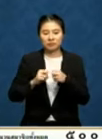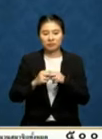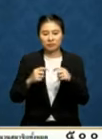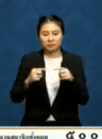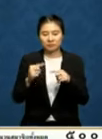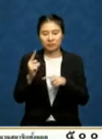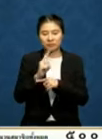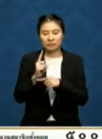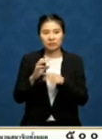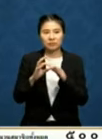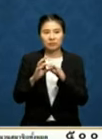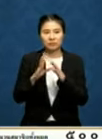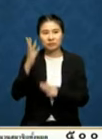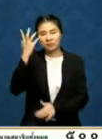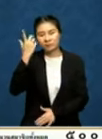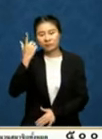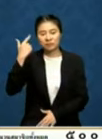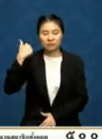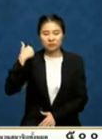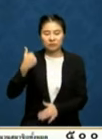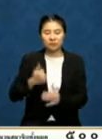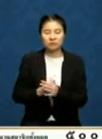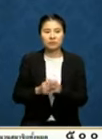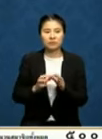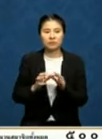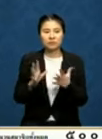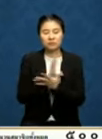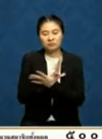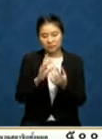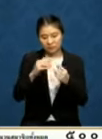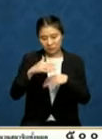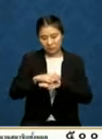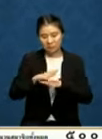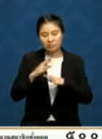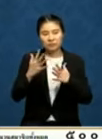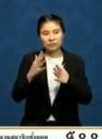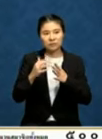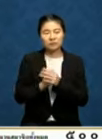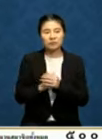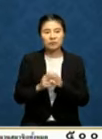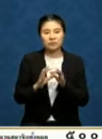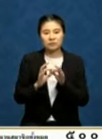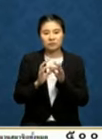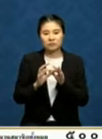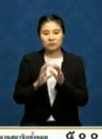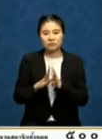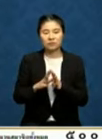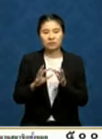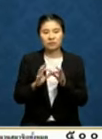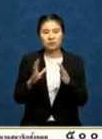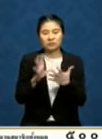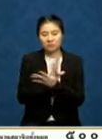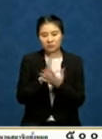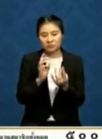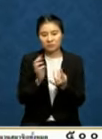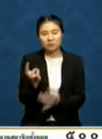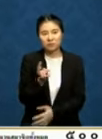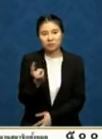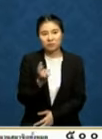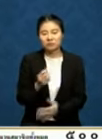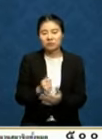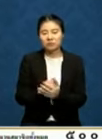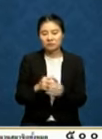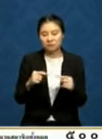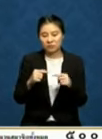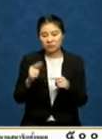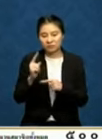พออยู่ในสภาวะความเครียดสูงจะไม่ค่อยเข้าสังคมหรือที่เป็นอินโทรเวิร์ตค่ะเข้าสังคมน้อยลงเข้าโลกออนไล